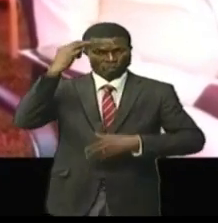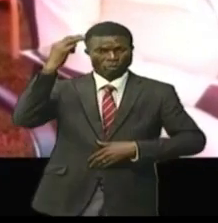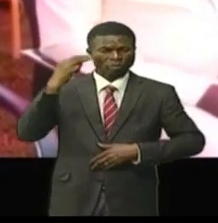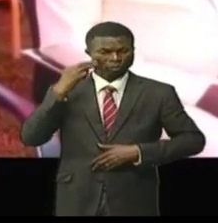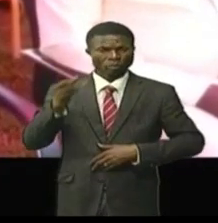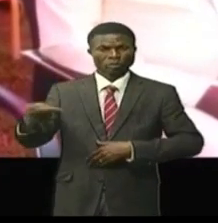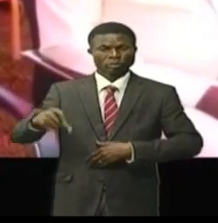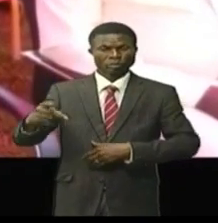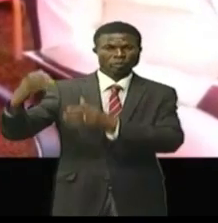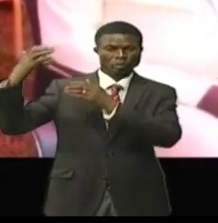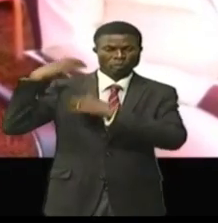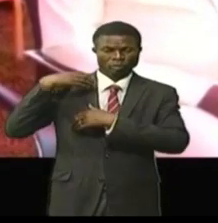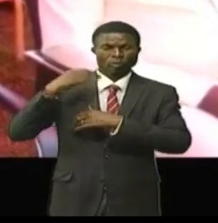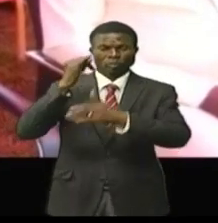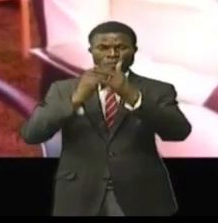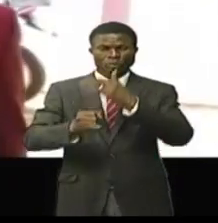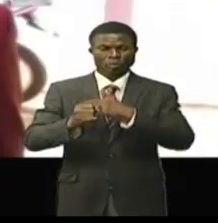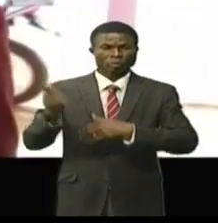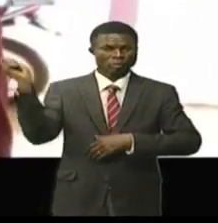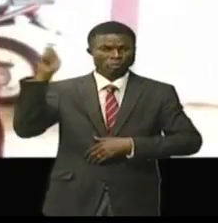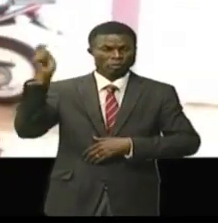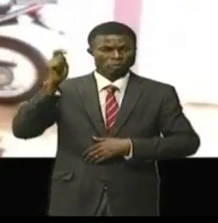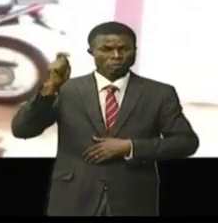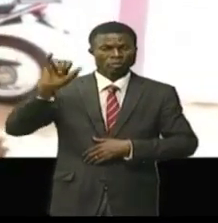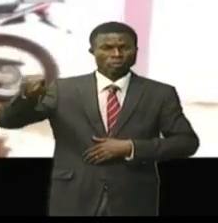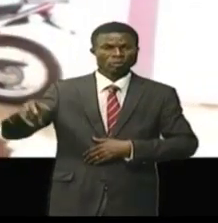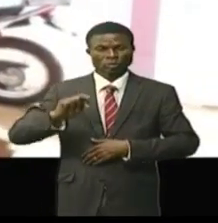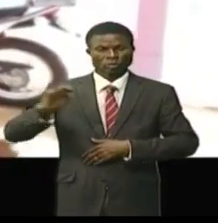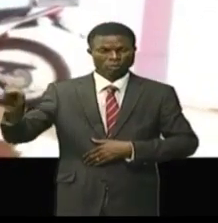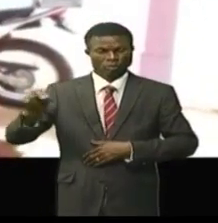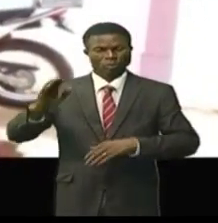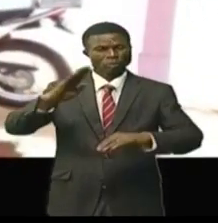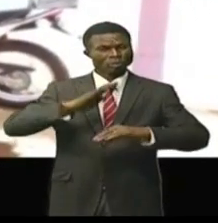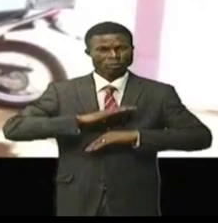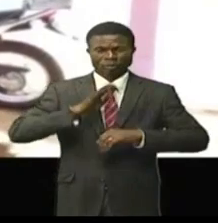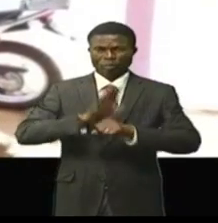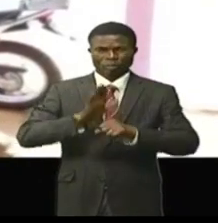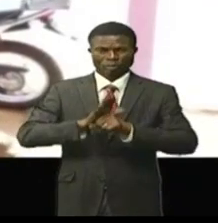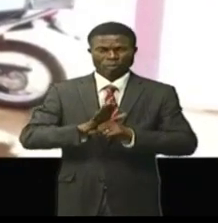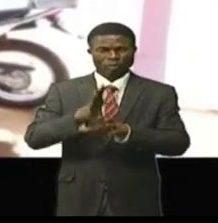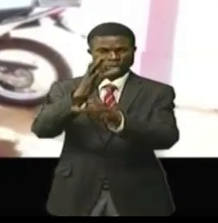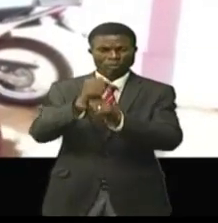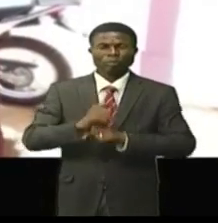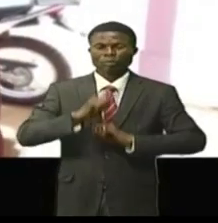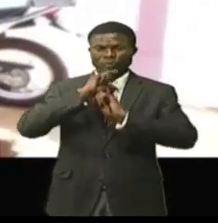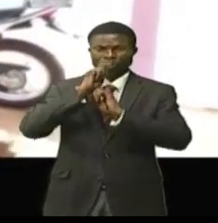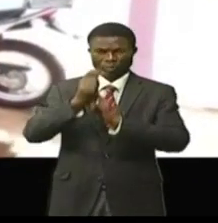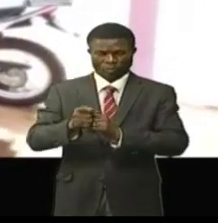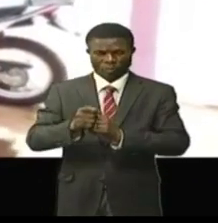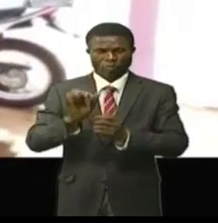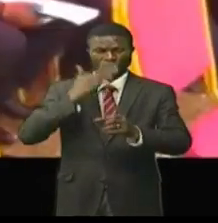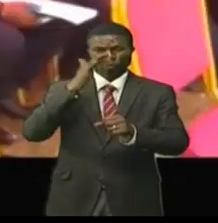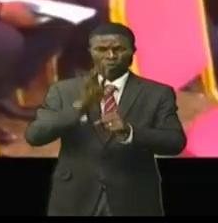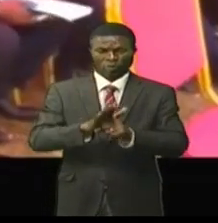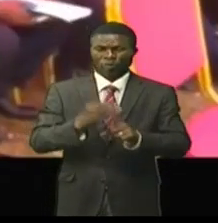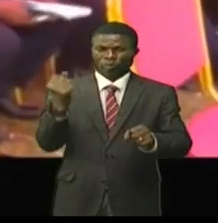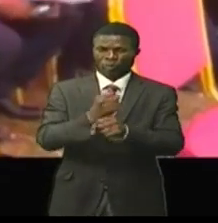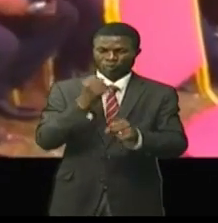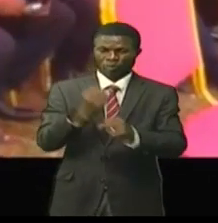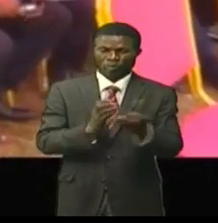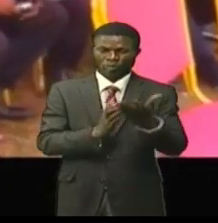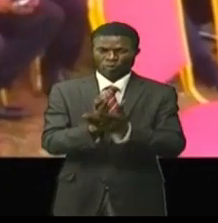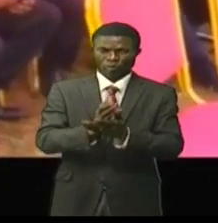l'intérieur, le professeur Jean-Claude Bouanganga, note une satisfaction de cette régie financière qui promet une mobilisation et